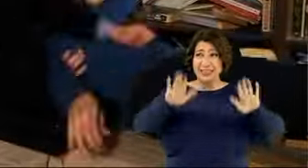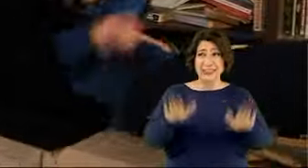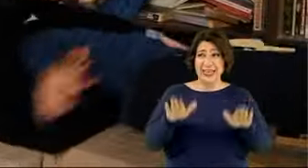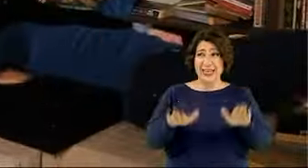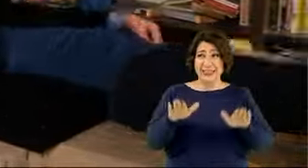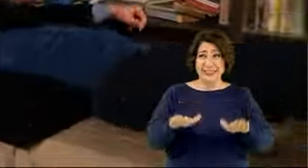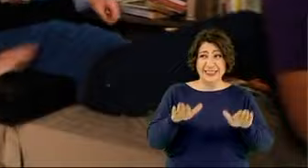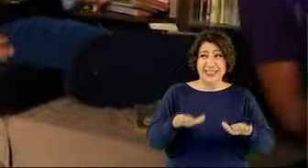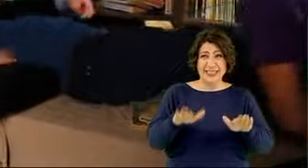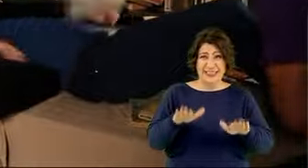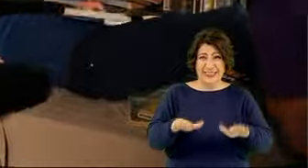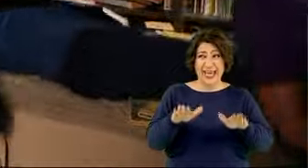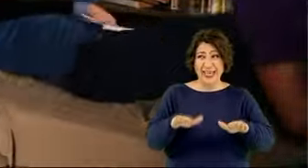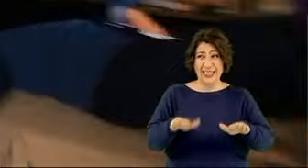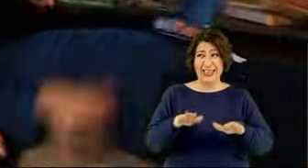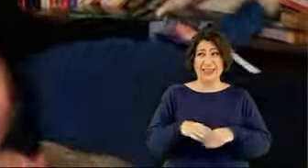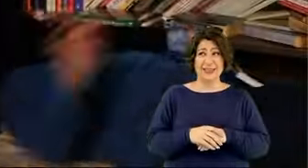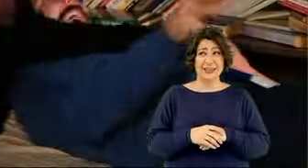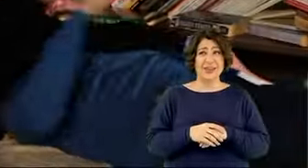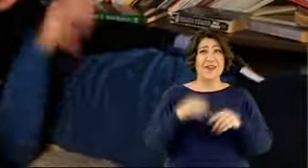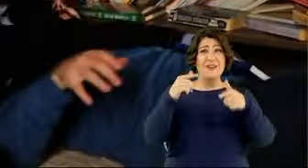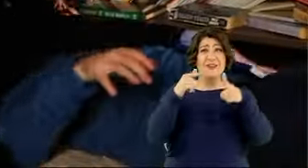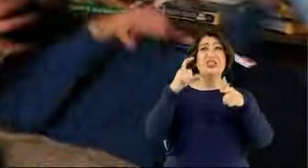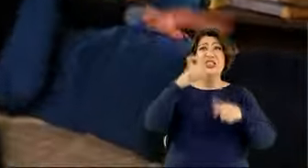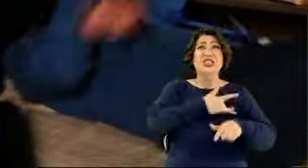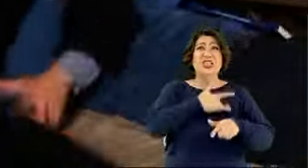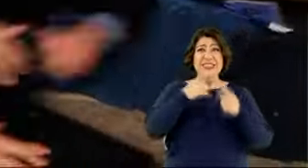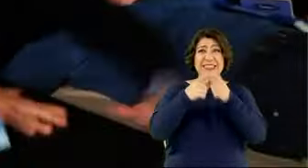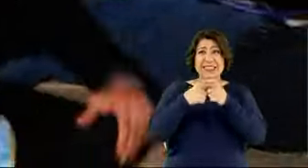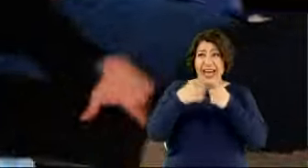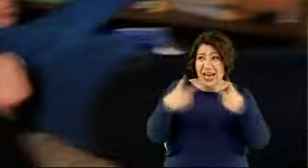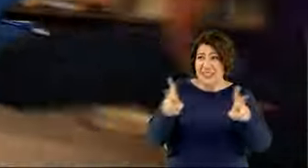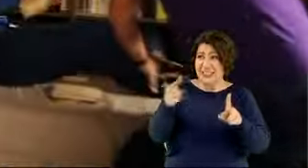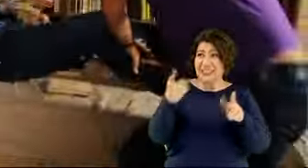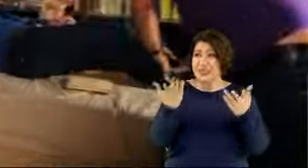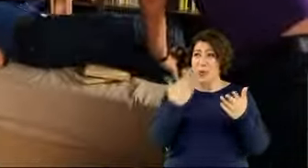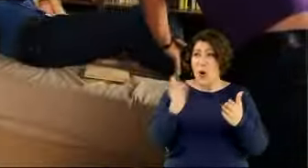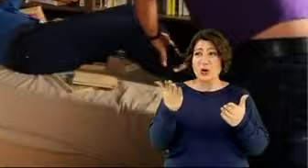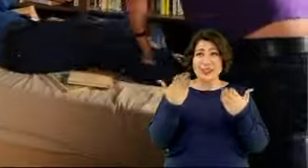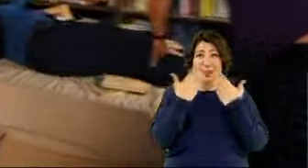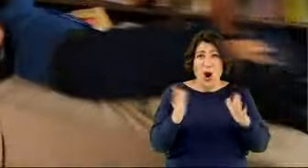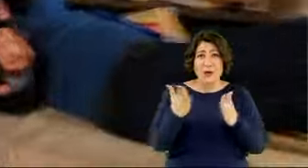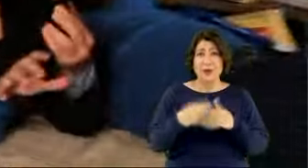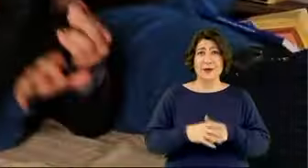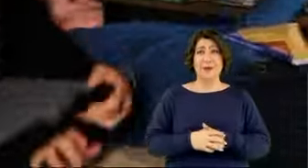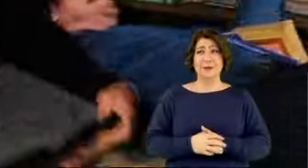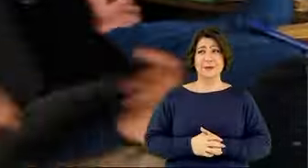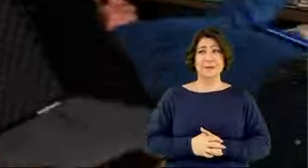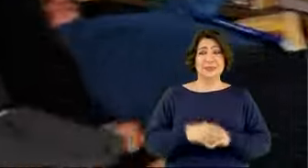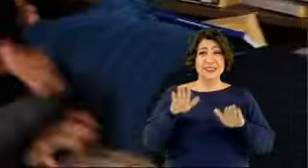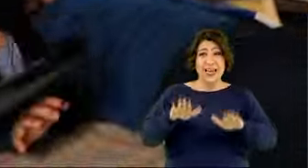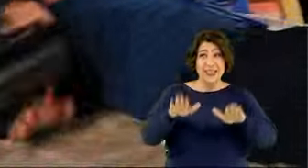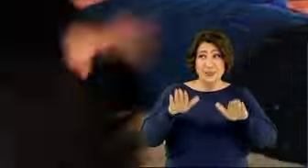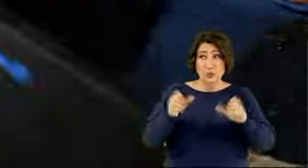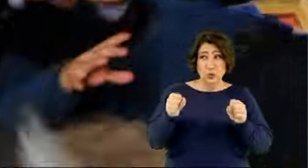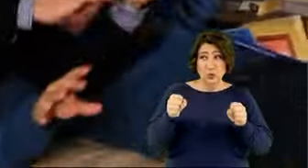Sakin! Sakin! Sakin! Fettah Can CD'sini niye bulunduruyorsunuz burada? Niye yok? Sakin